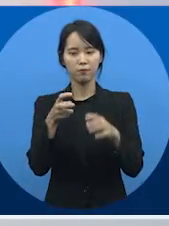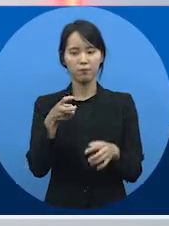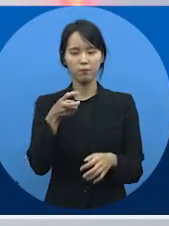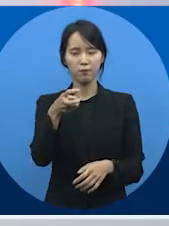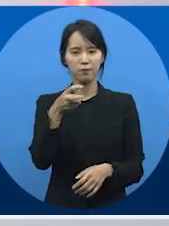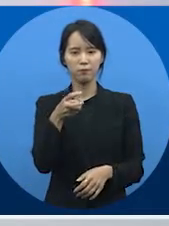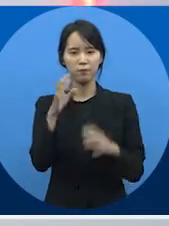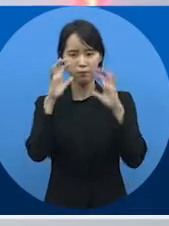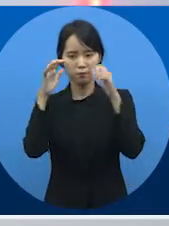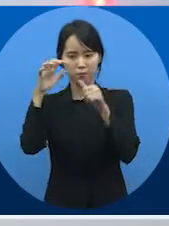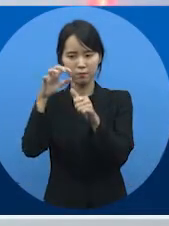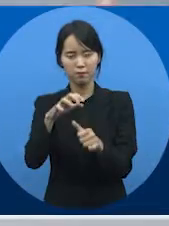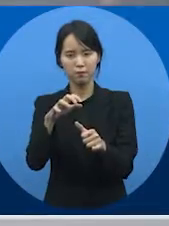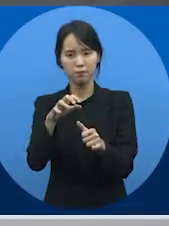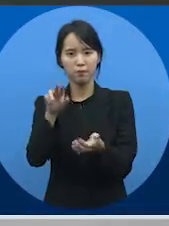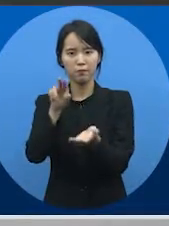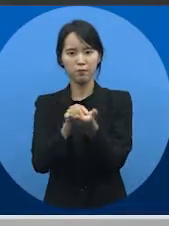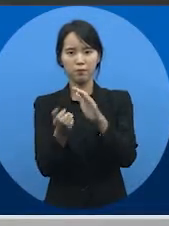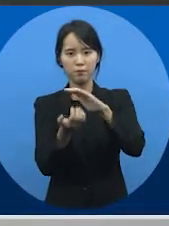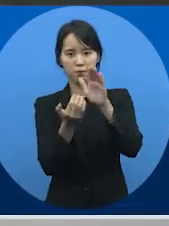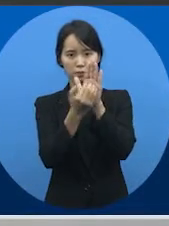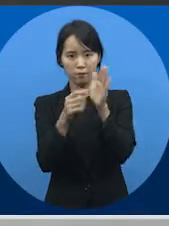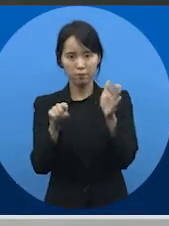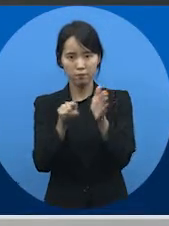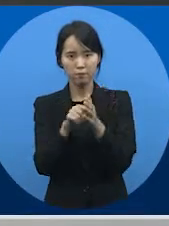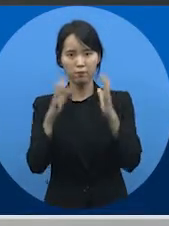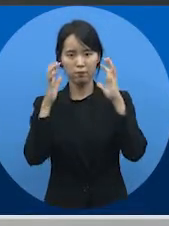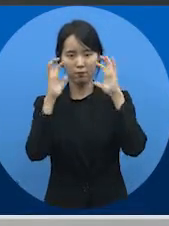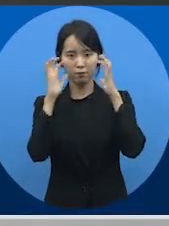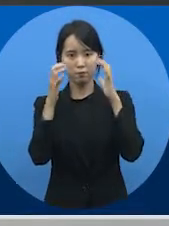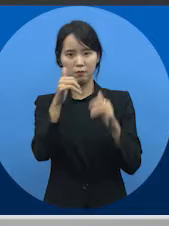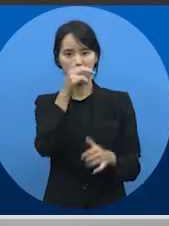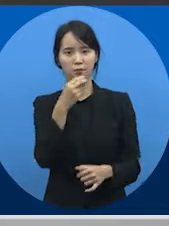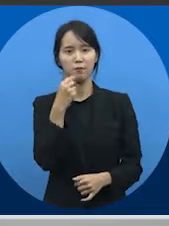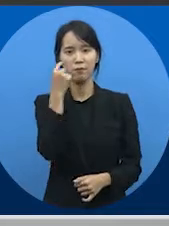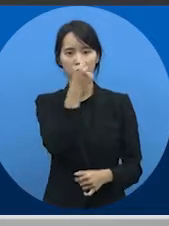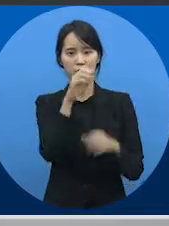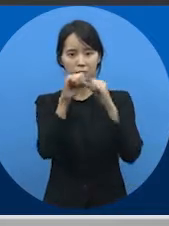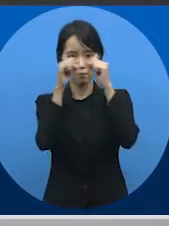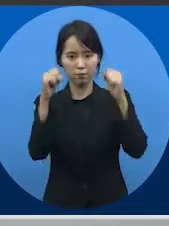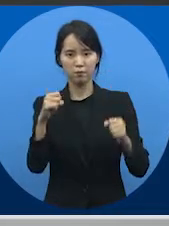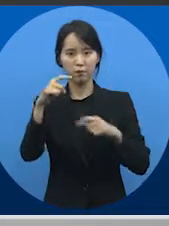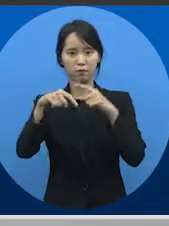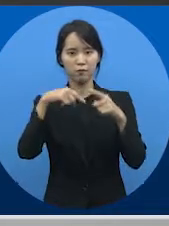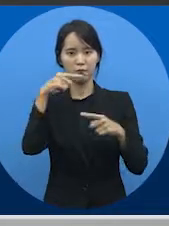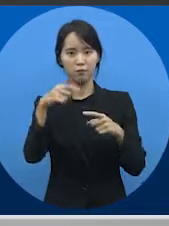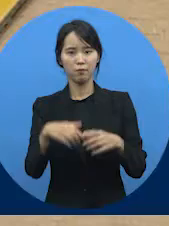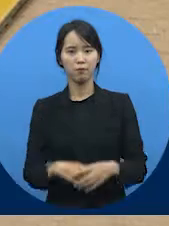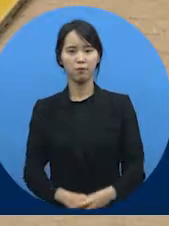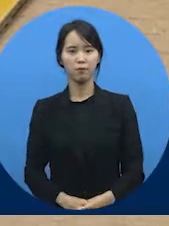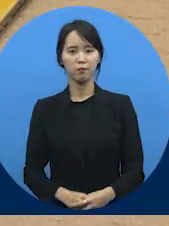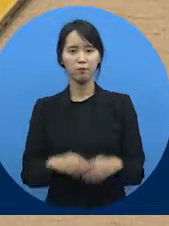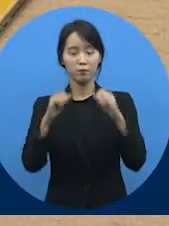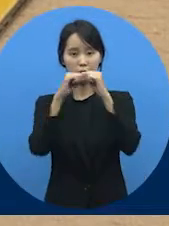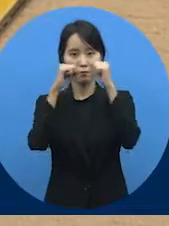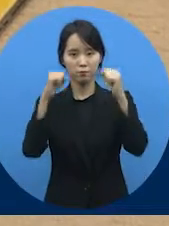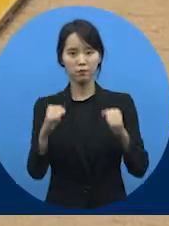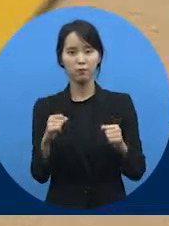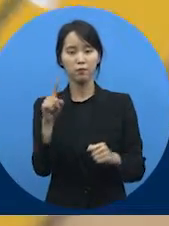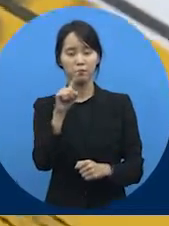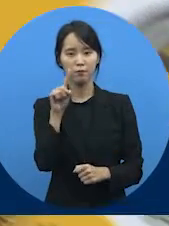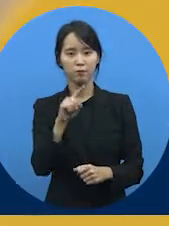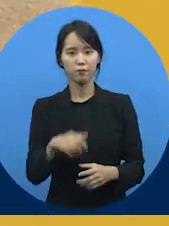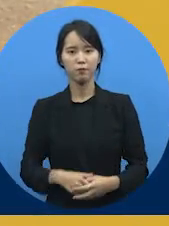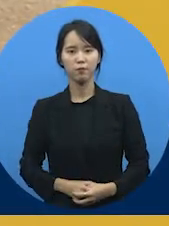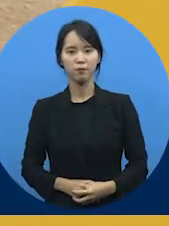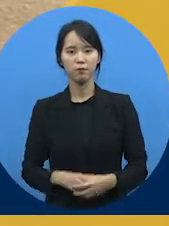동대문구는 어린이집 통학차량 갇힘사고 예방을 위해 슬리핑 차일드 체크 시스템을 도입 운영합니다. 슬리핑 차일드